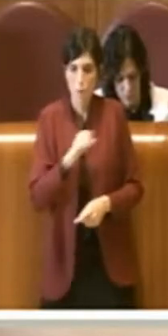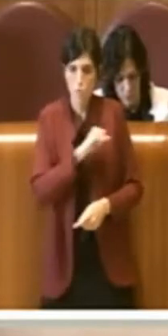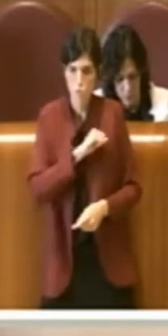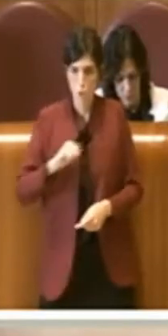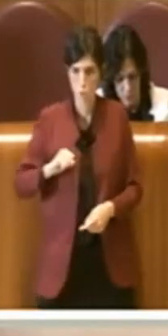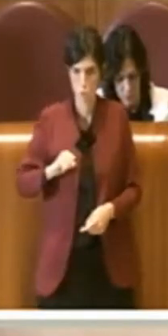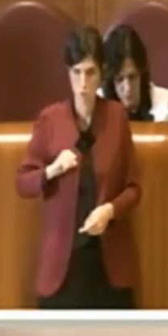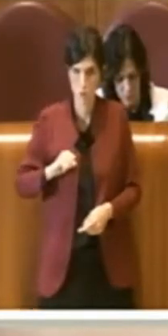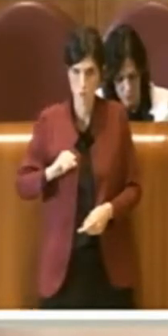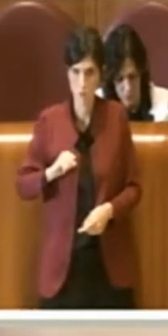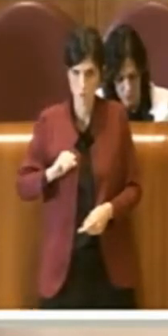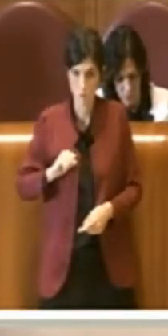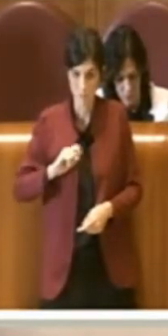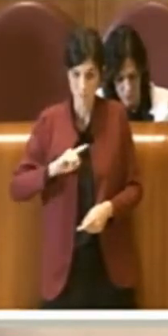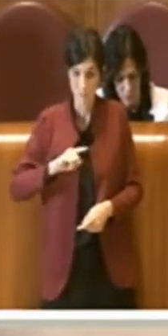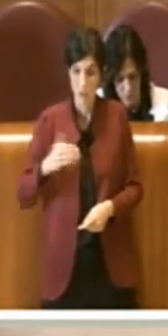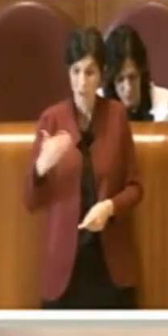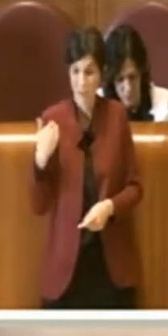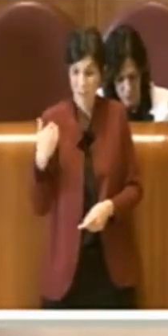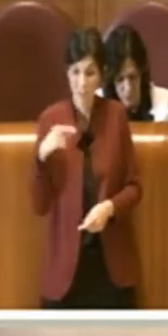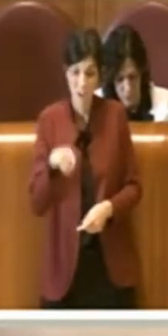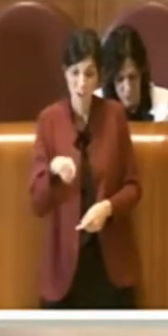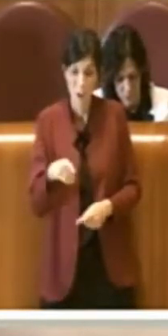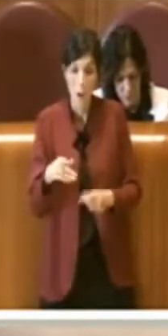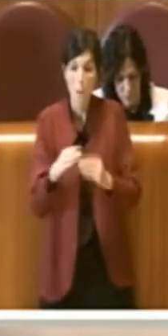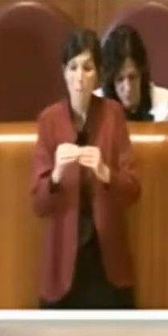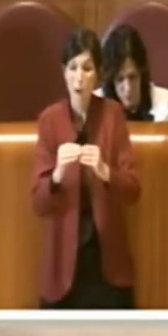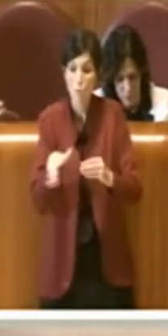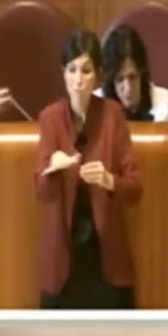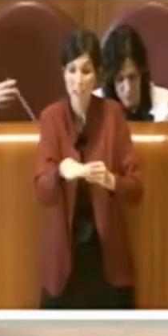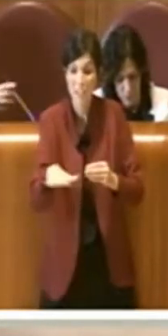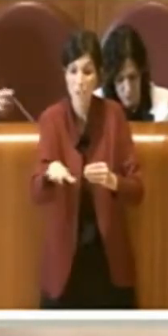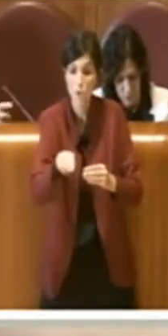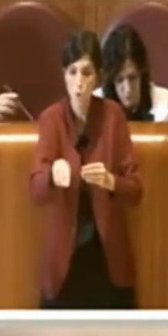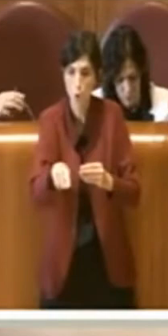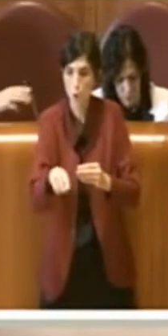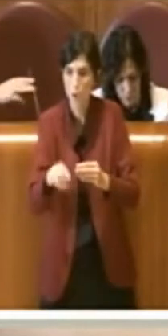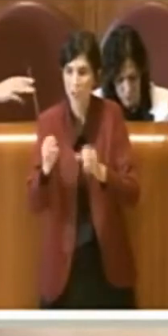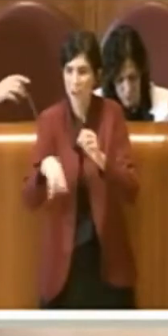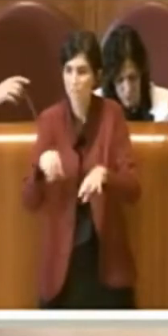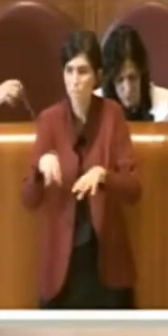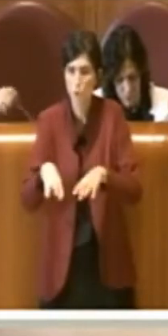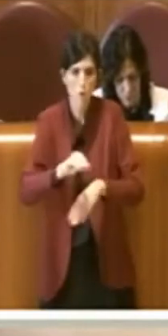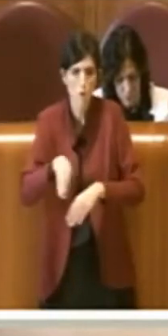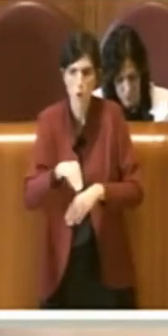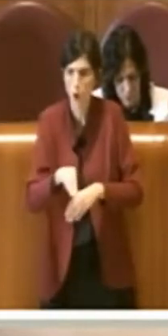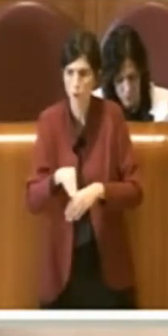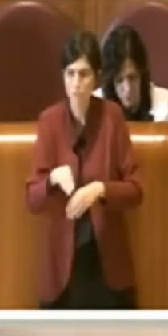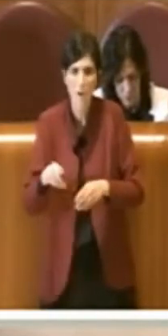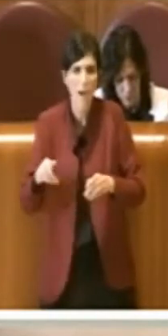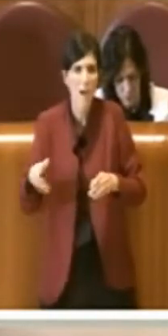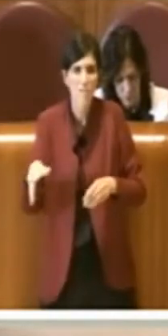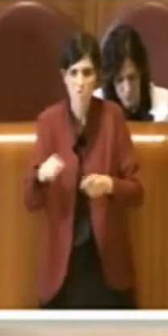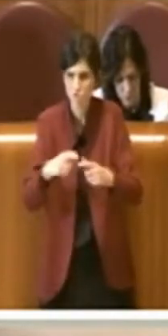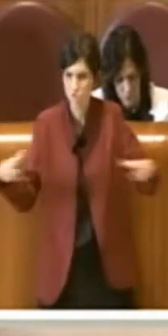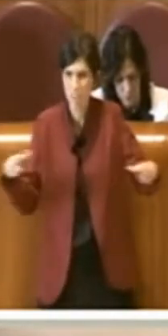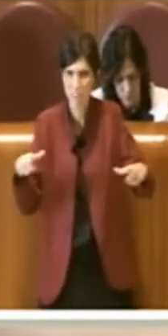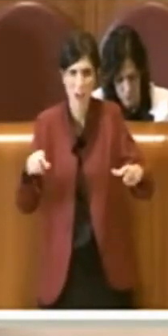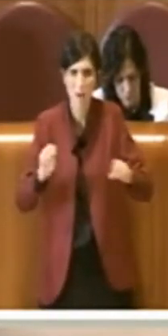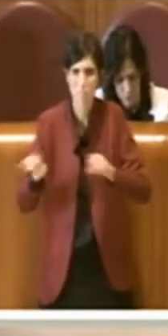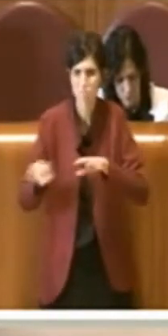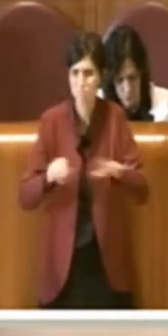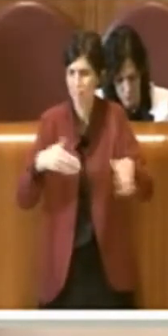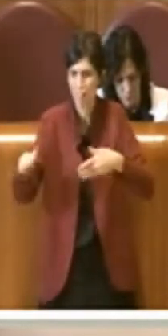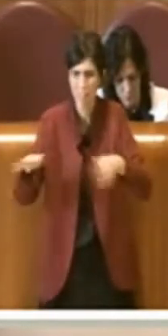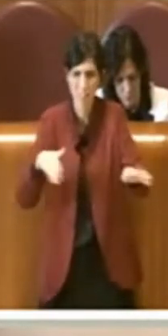il primo giugno, quando sono andati in manutenzione, è ovvio che i rifiuti si sono sparsi per la città. Noi chiedevamo già da prima del primo giugno